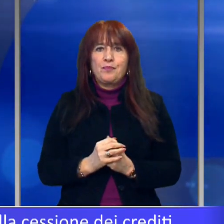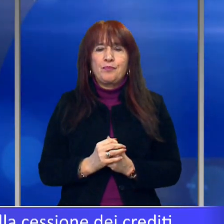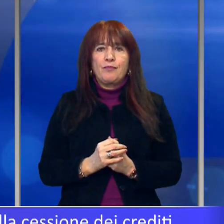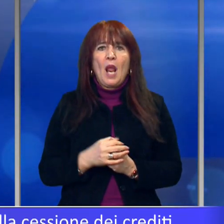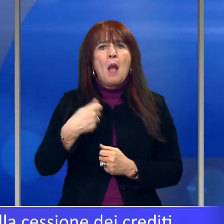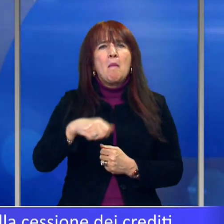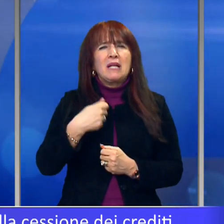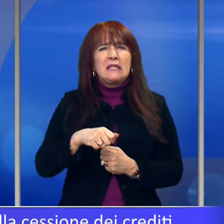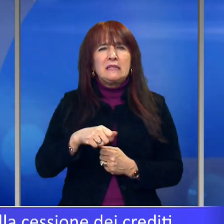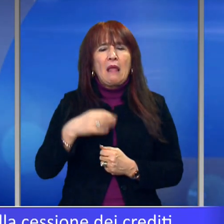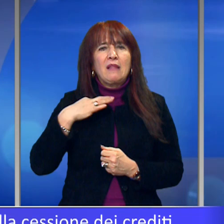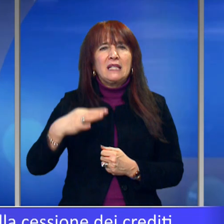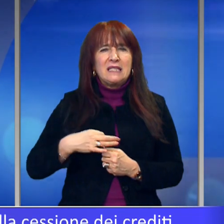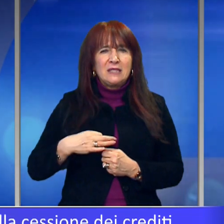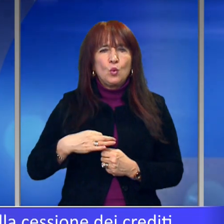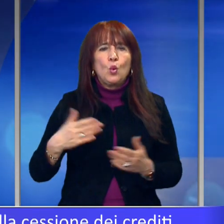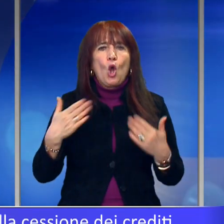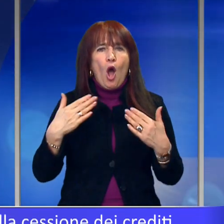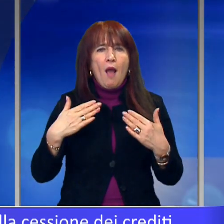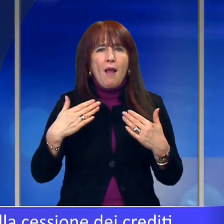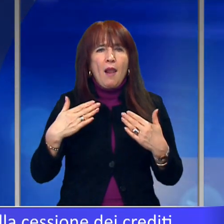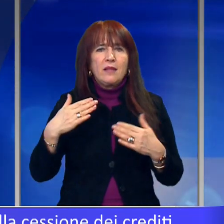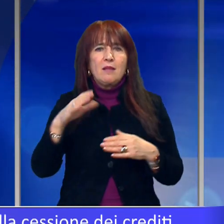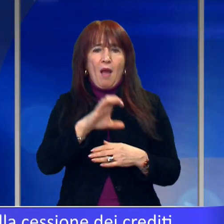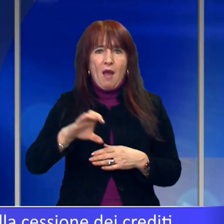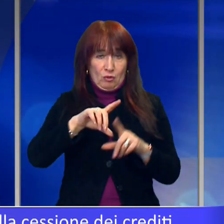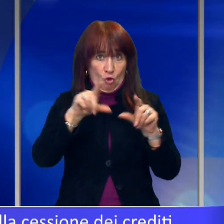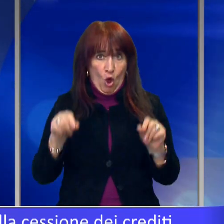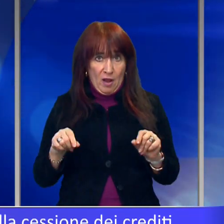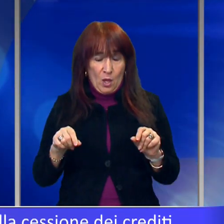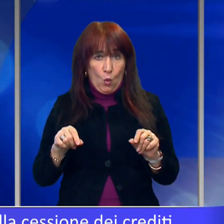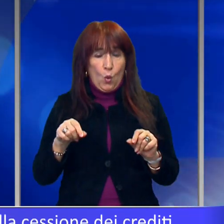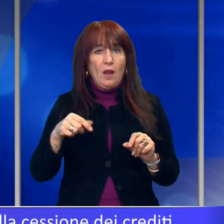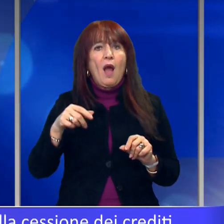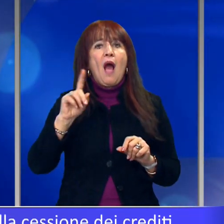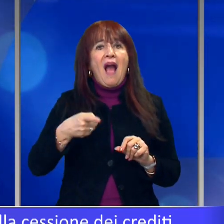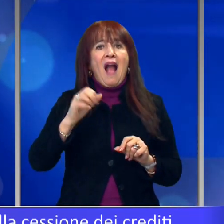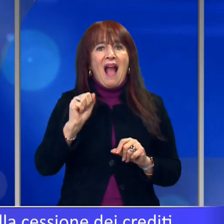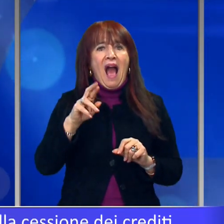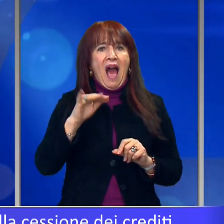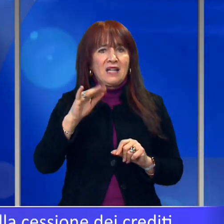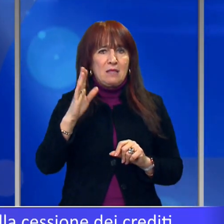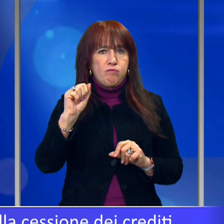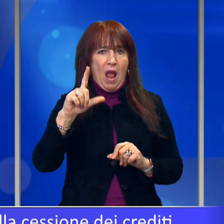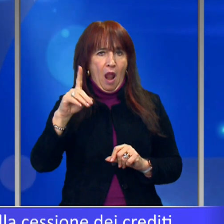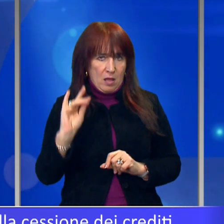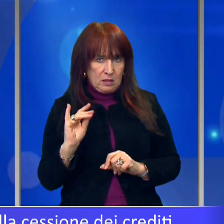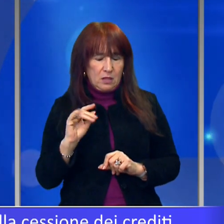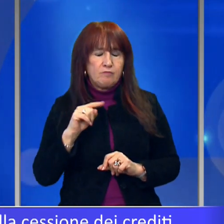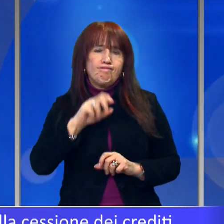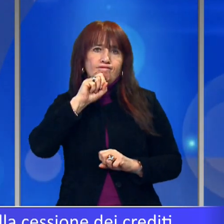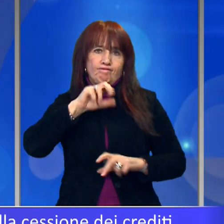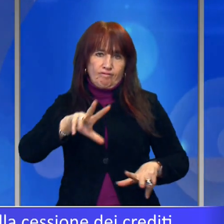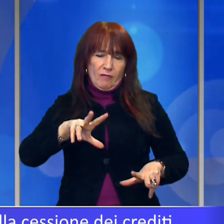Pietro Garibaldi presidente dell'Istituto clima Liguria il provvedimento